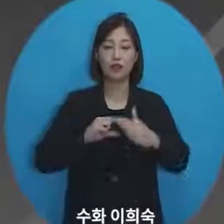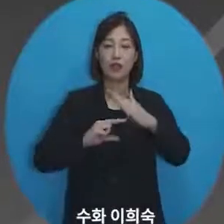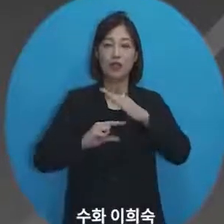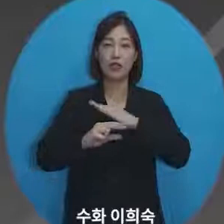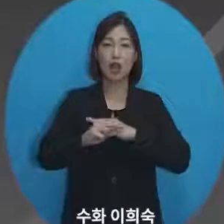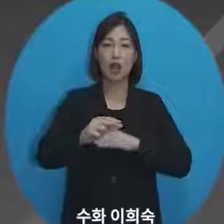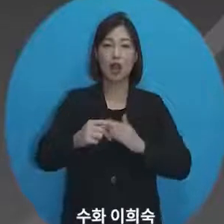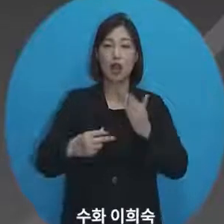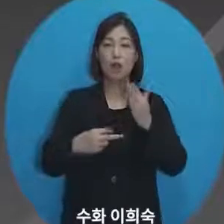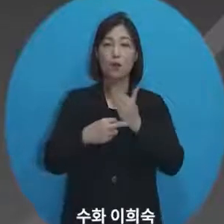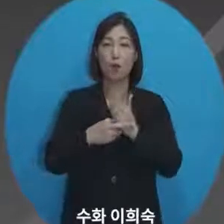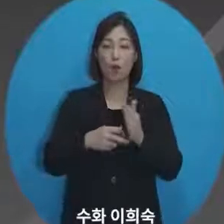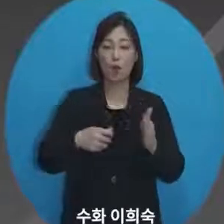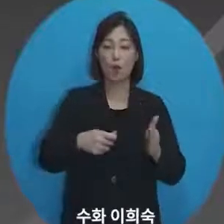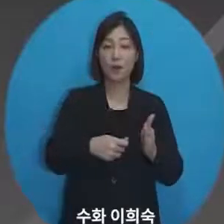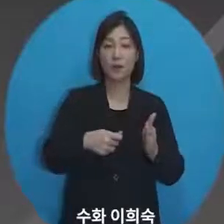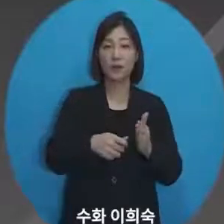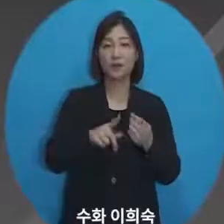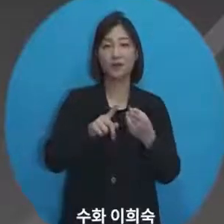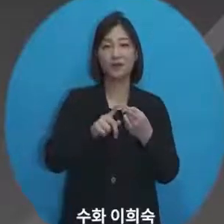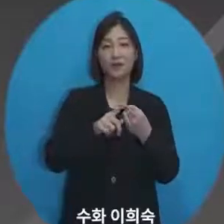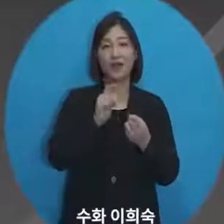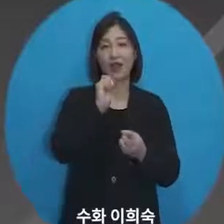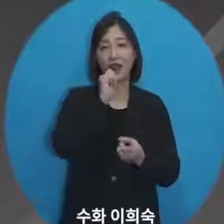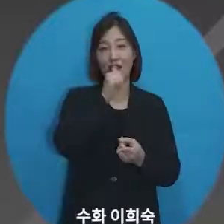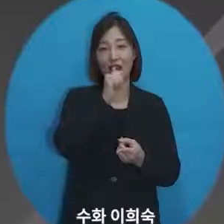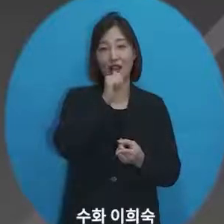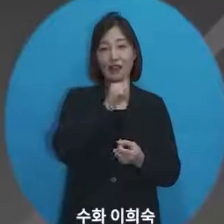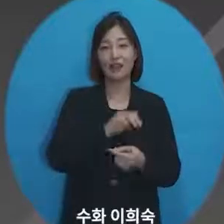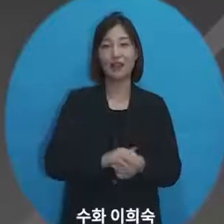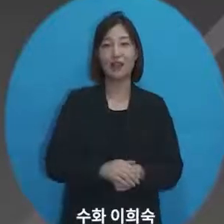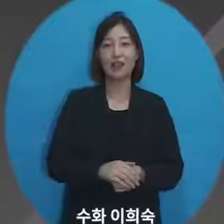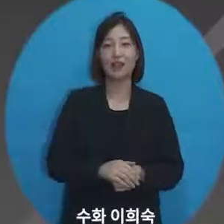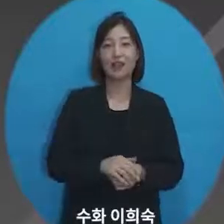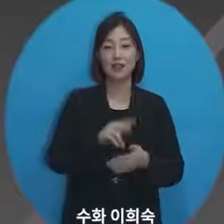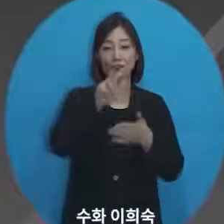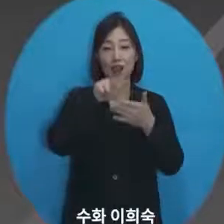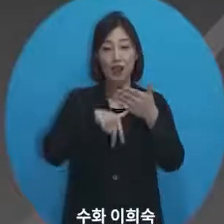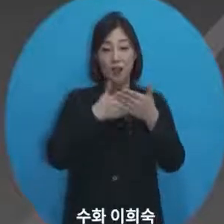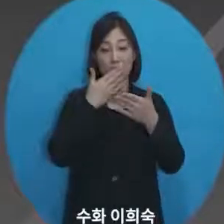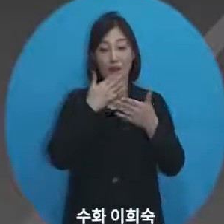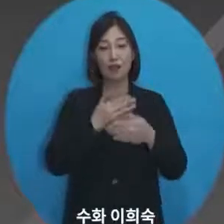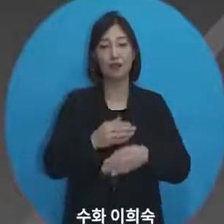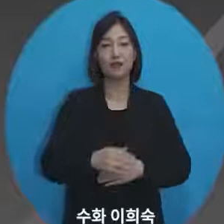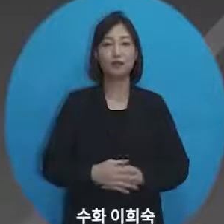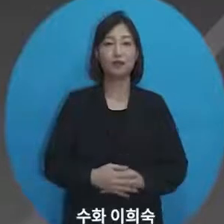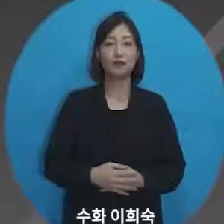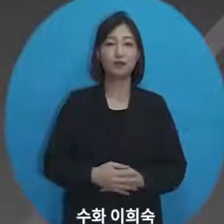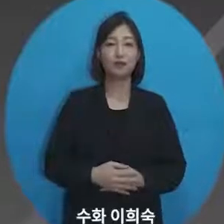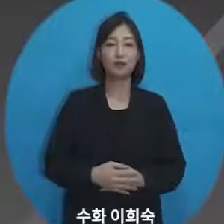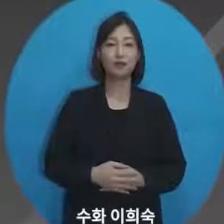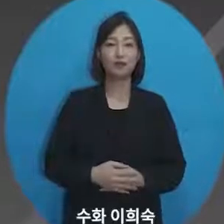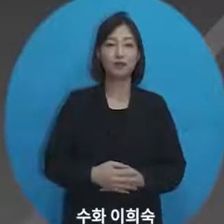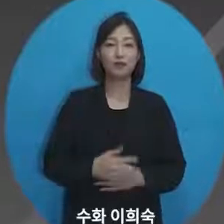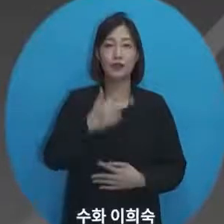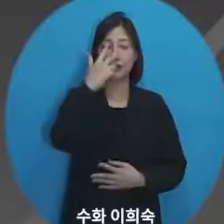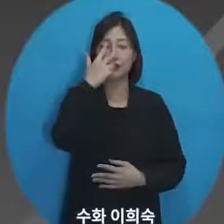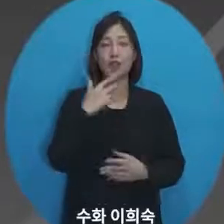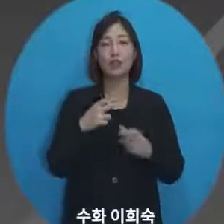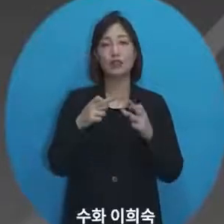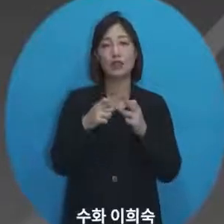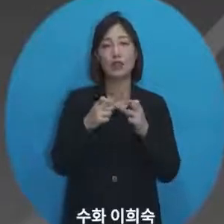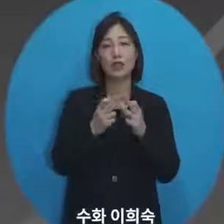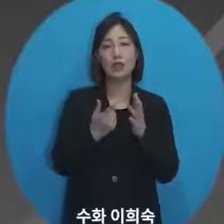여기서는 이제 개찰구의 바닥면에 이제 다양한 안내들 동시에 보실 수가 있으시고요.